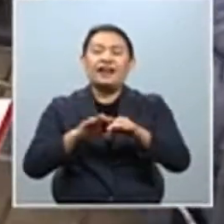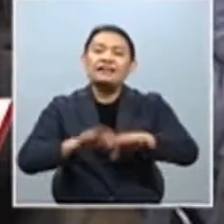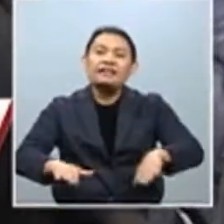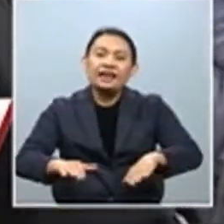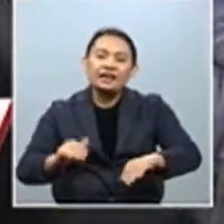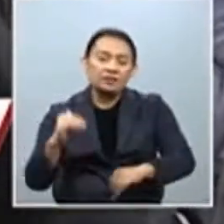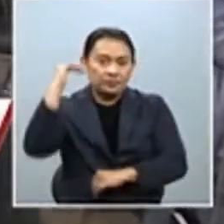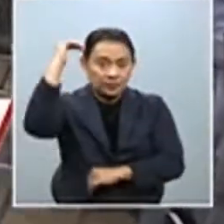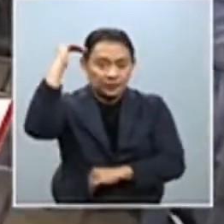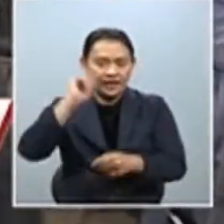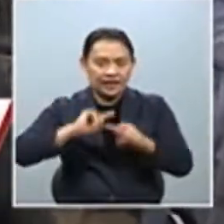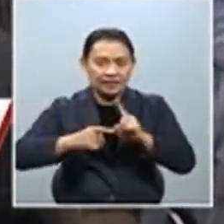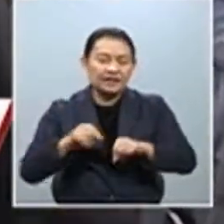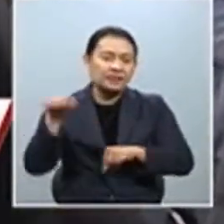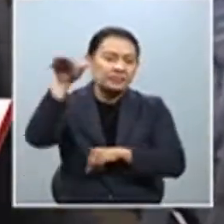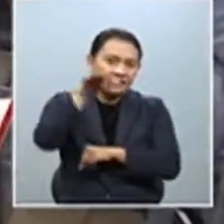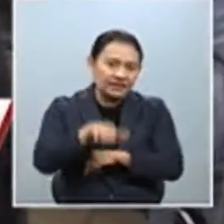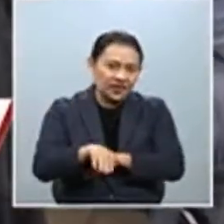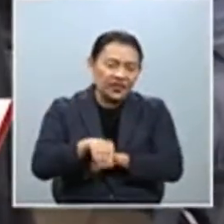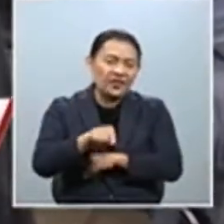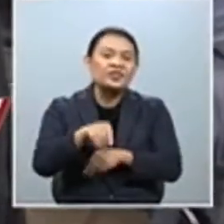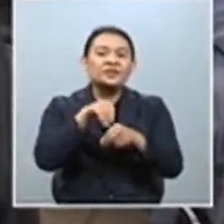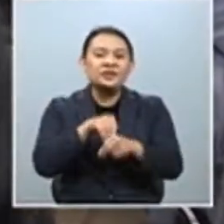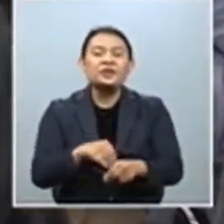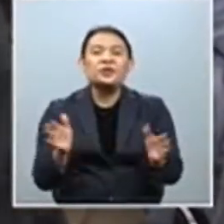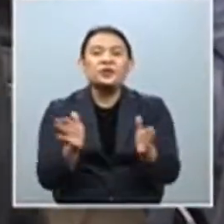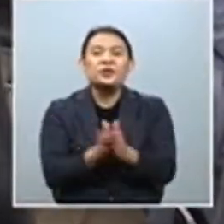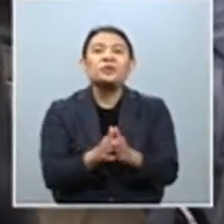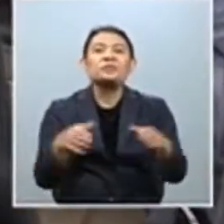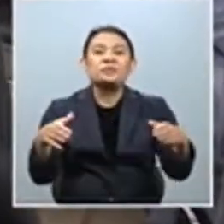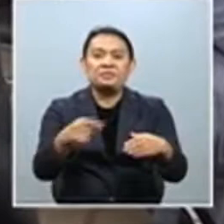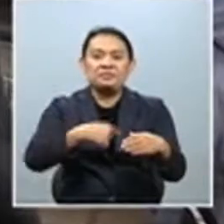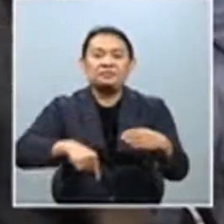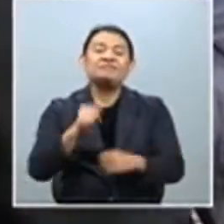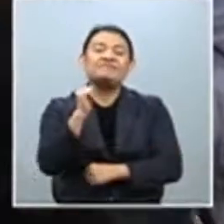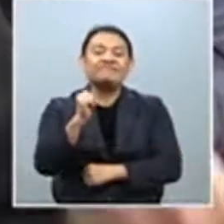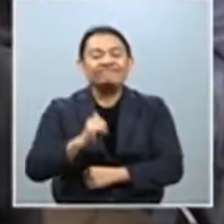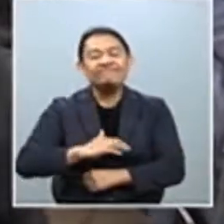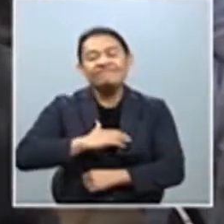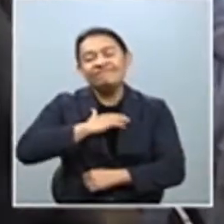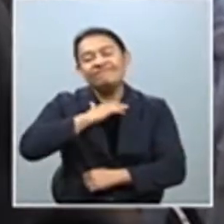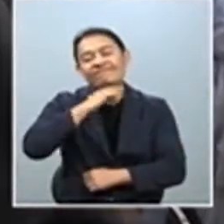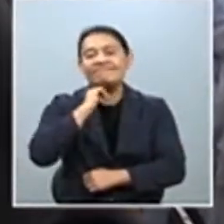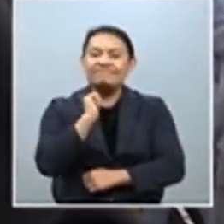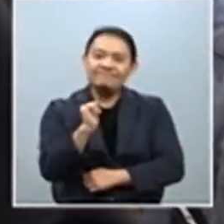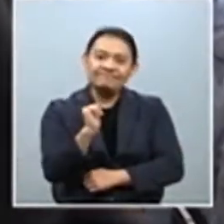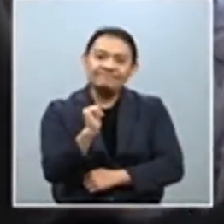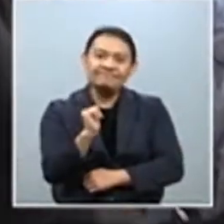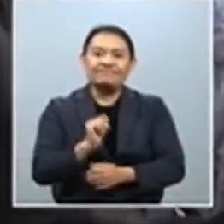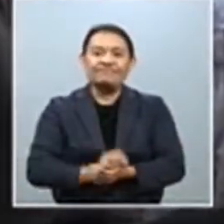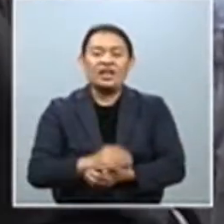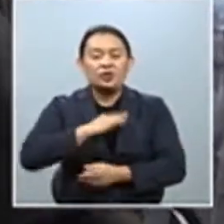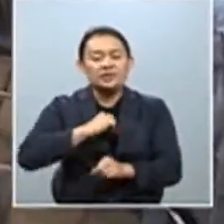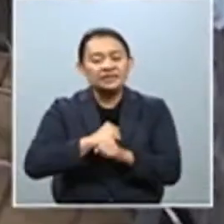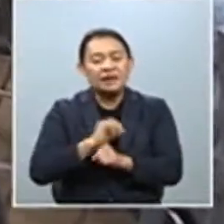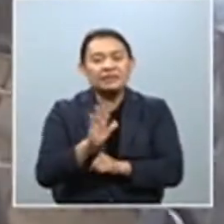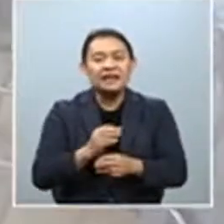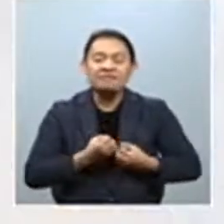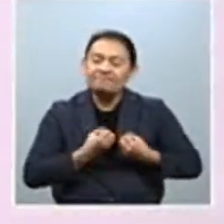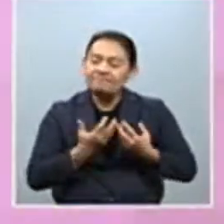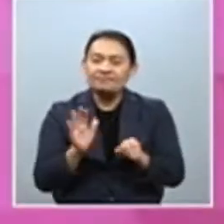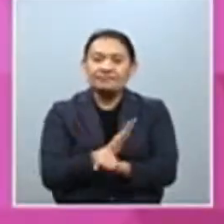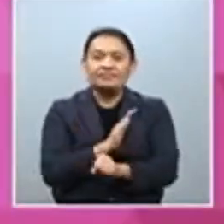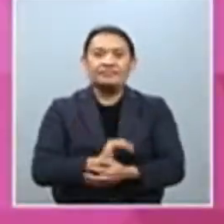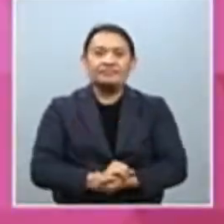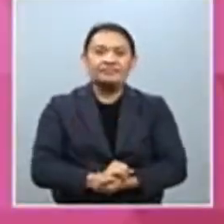ใหญ่พี่เพื่อนพี่น้องที่วงการเดียวกันเยอะมากก็เต็มอิ่มเลยค่ะไม่รู้สึกเหมือนมาทำงานเลยก็รู้สึกก็แบบเต็มที่มากเลย